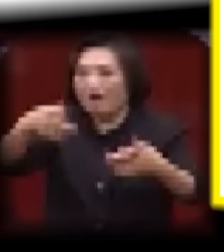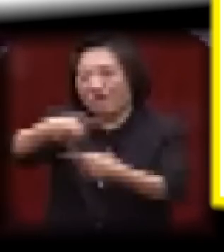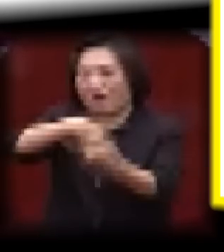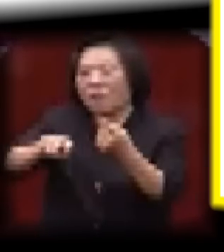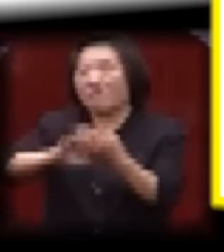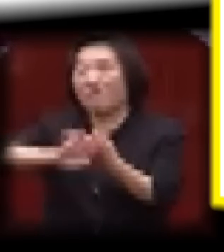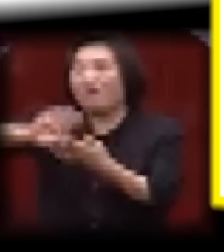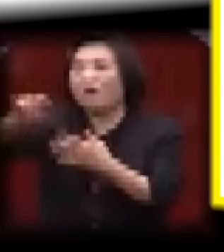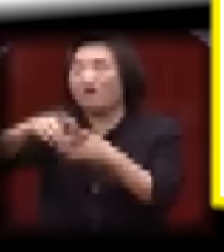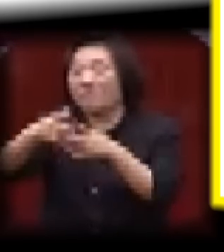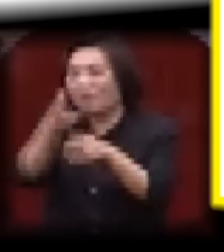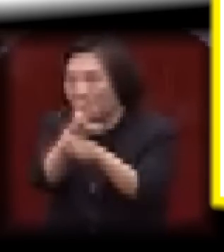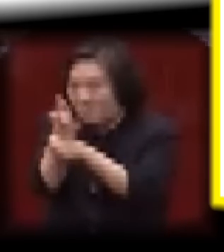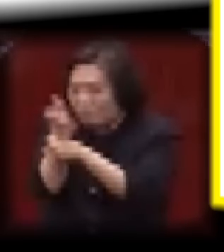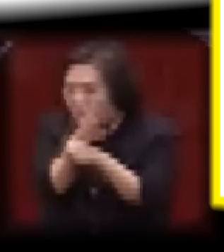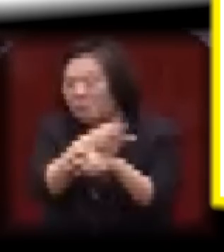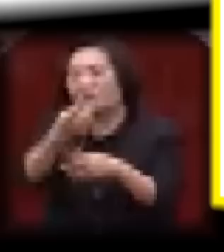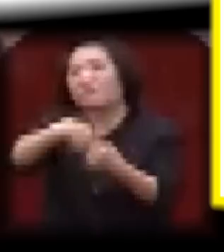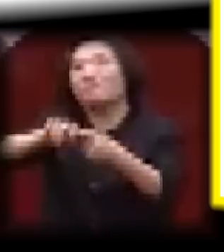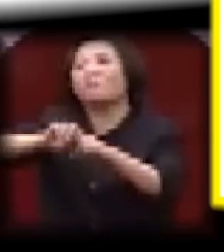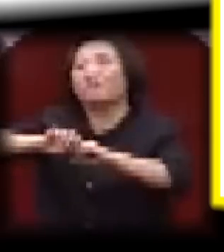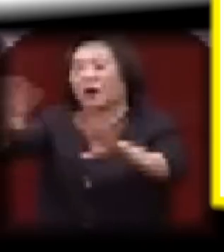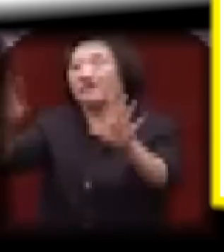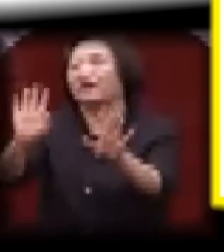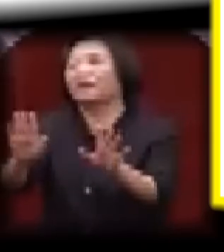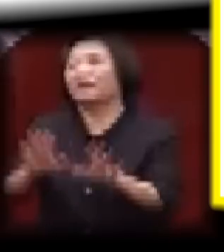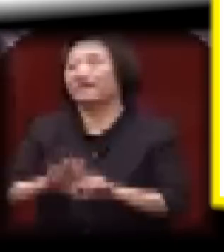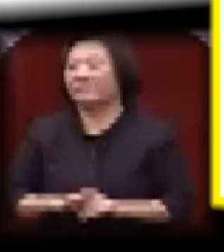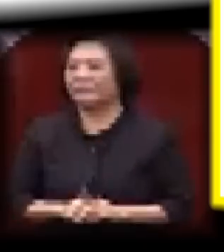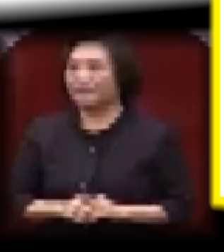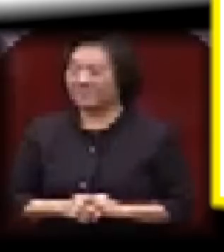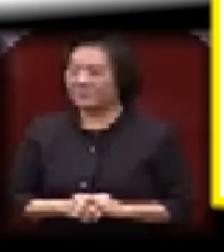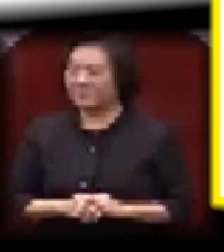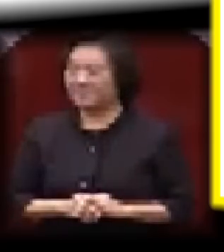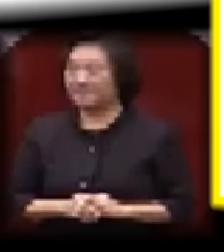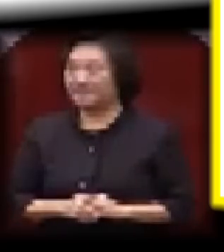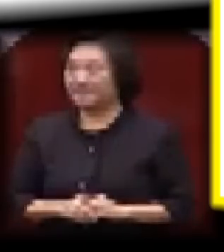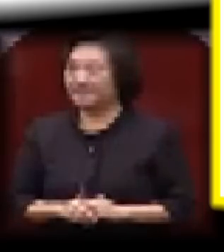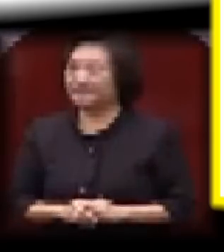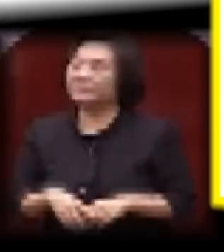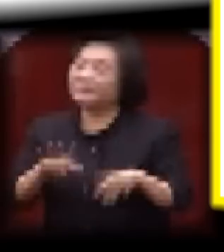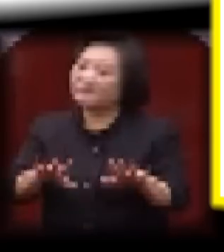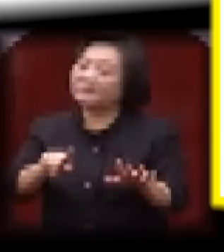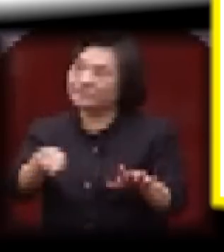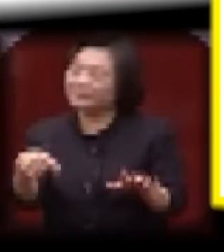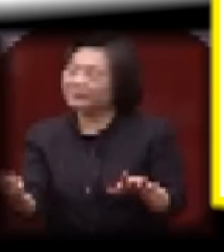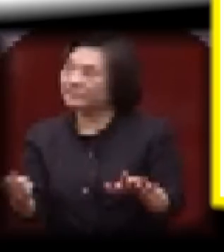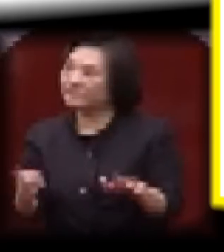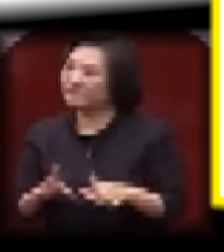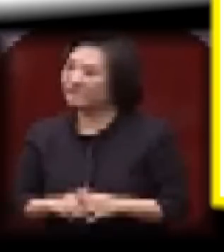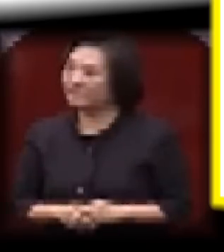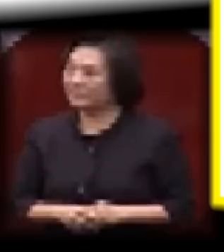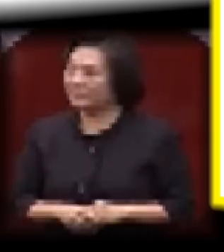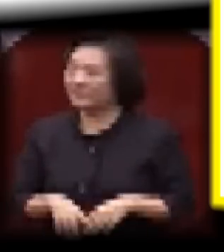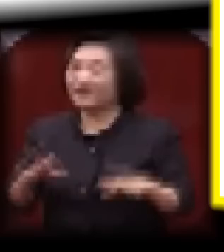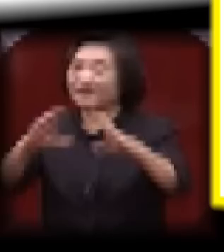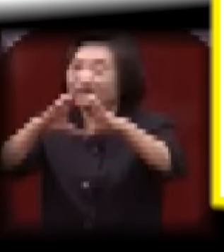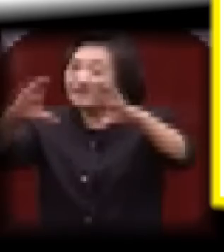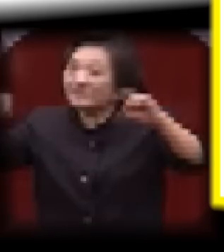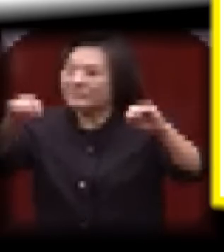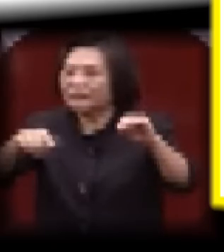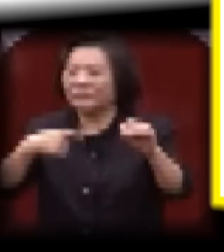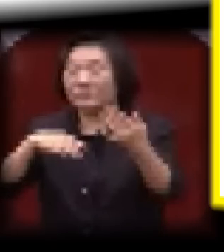会知道说到底是在里面是怎么审查的。那也有人在问你一下，这个大巨蛋在外